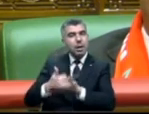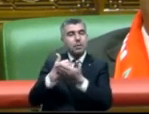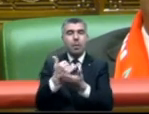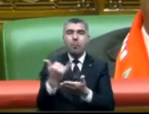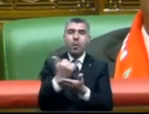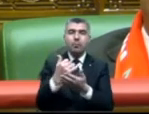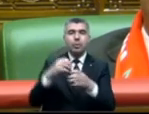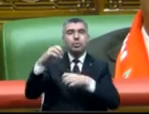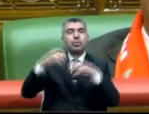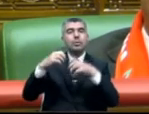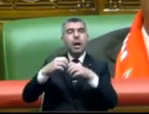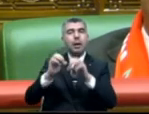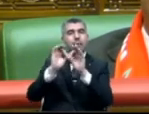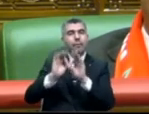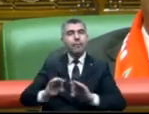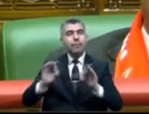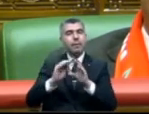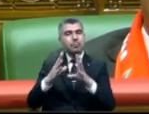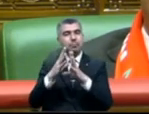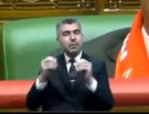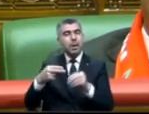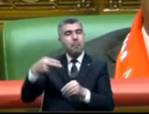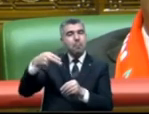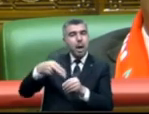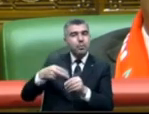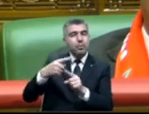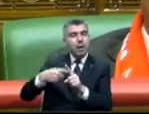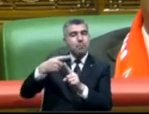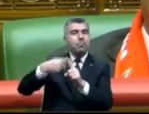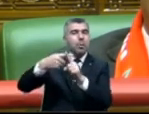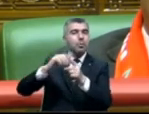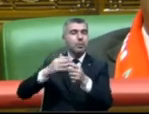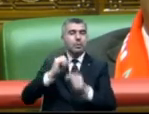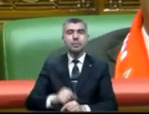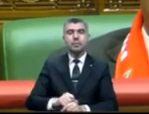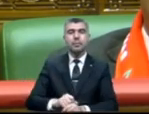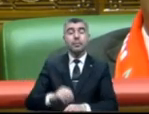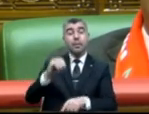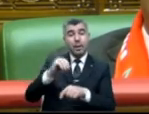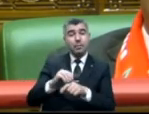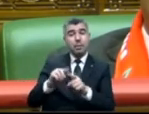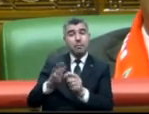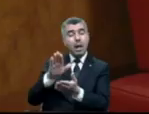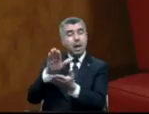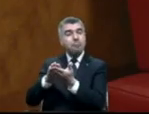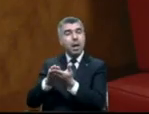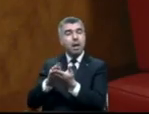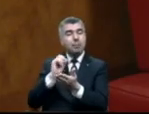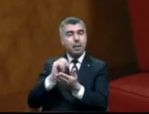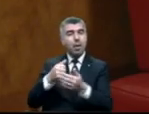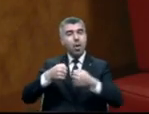توالي سنوات الجفاف وغلاء الأسعار، أسعار المحروقات والأسمدة والبذور وندرتها، ضمان احتياطي كافي من البذور